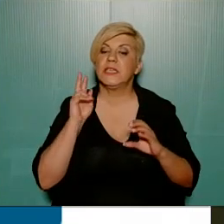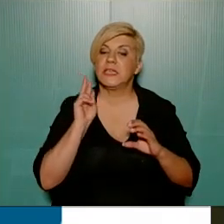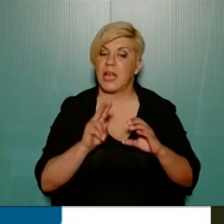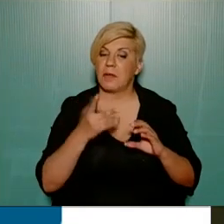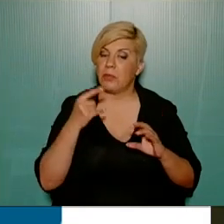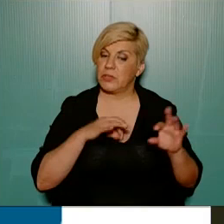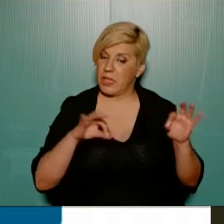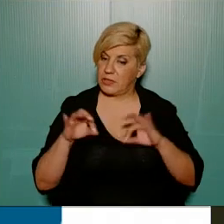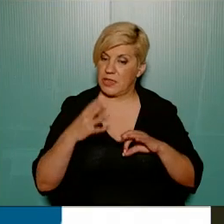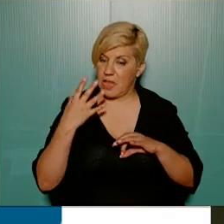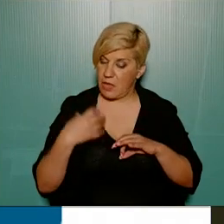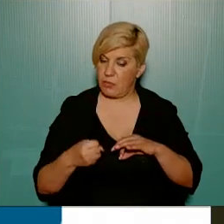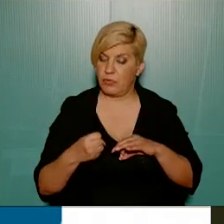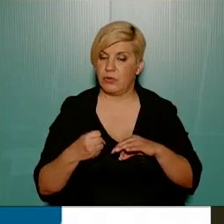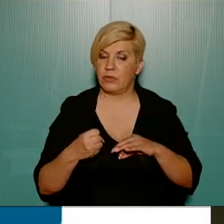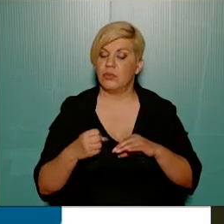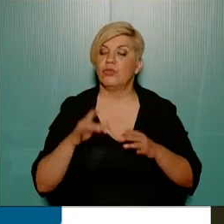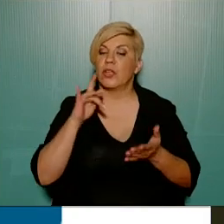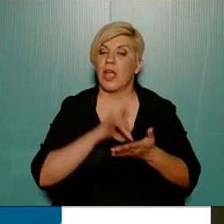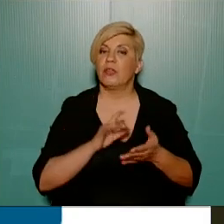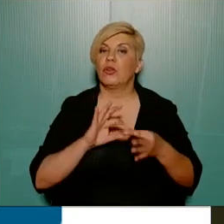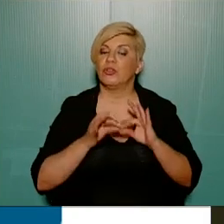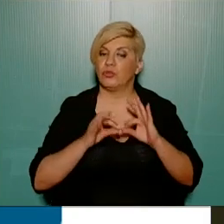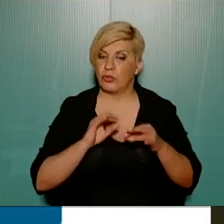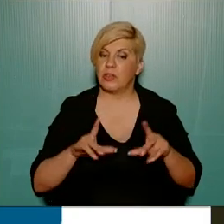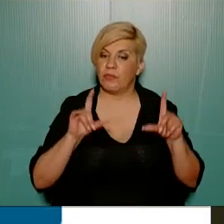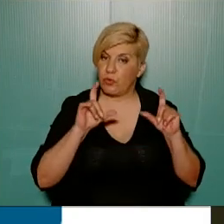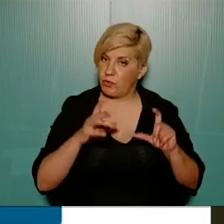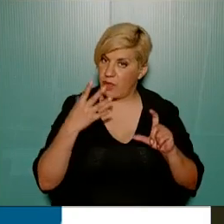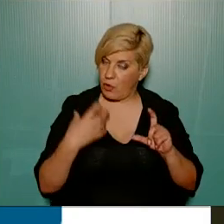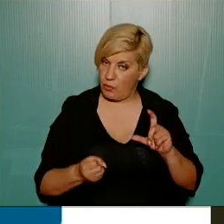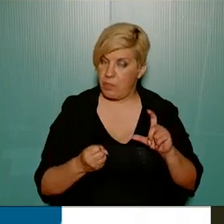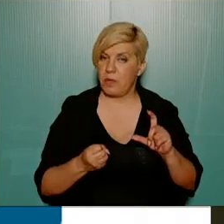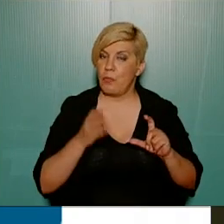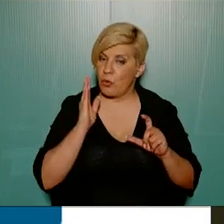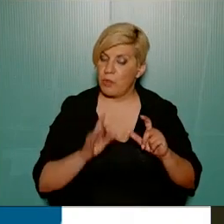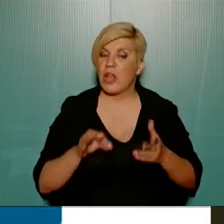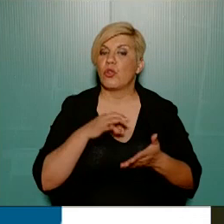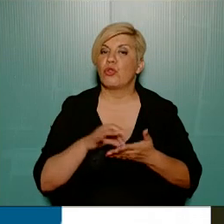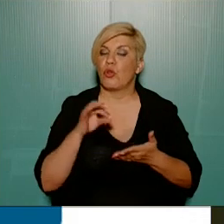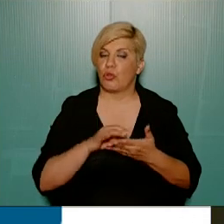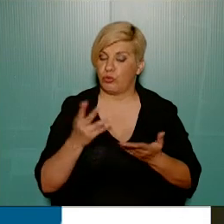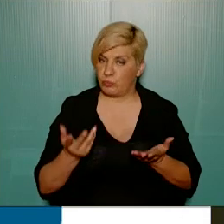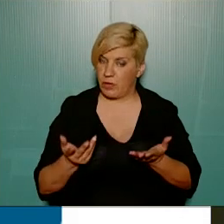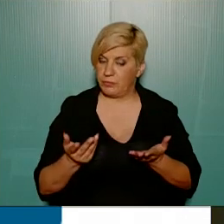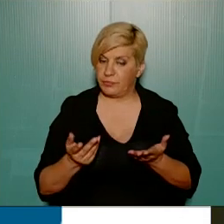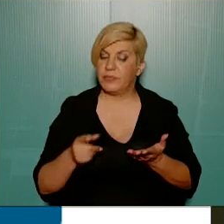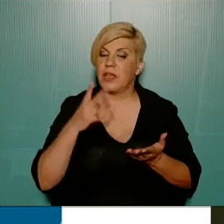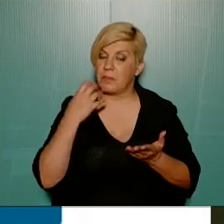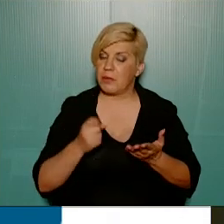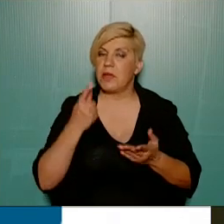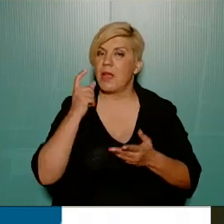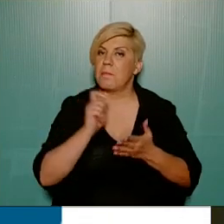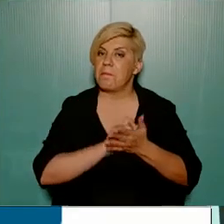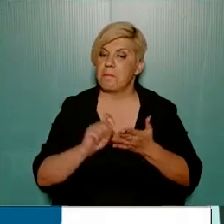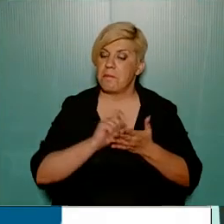τα σχέδια, είναι στο κέντρο ιστορίας. Είναι φωτογραφίες οι οποίες έχω διαθέσει και σε μια εξαιρετική μελέτη